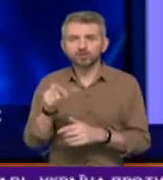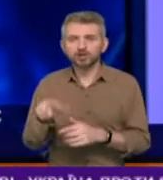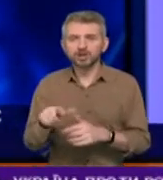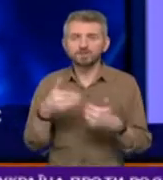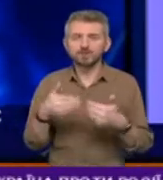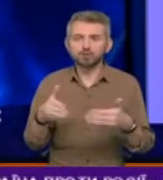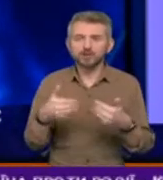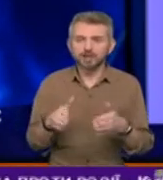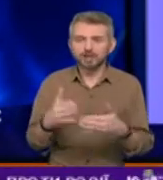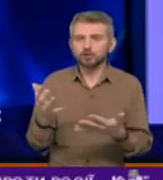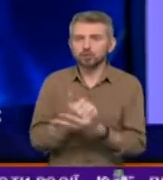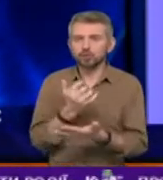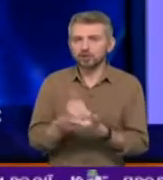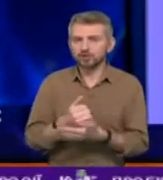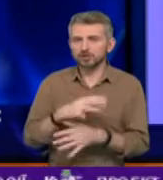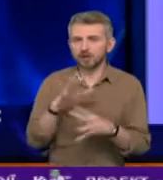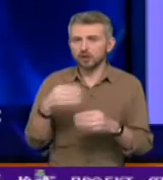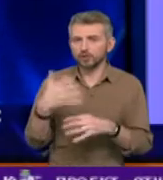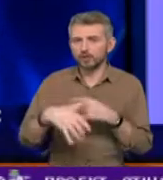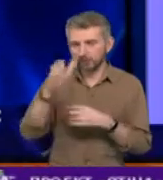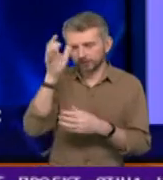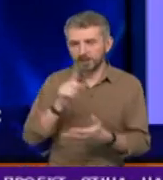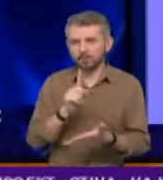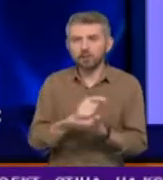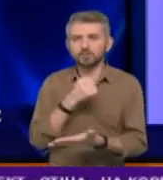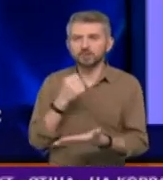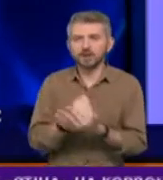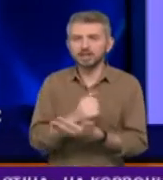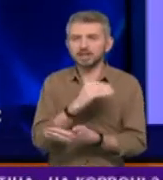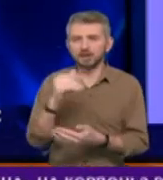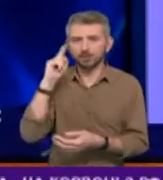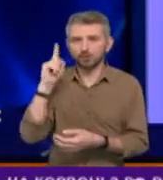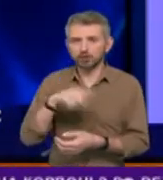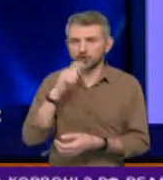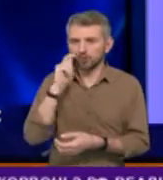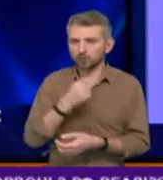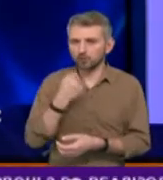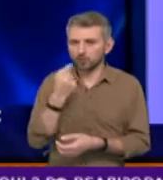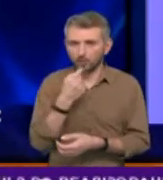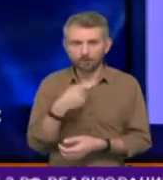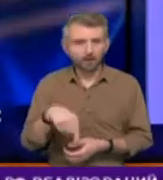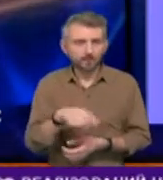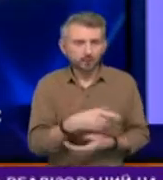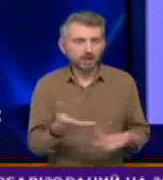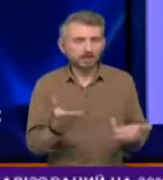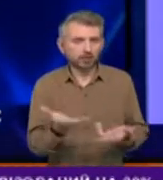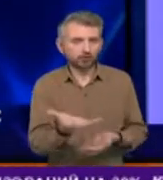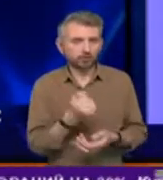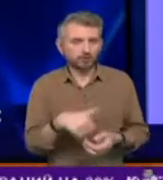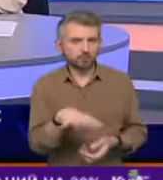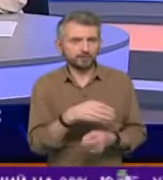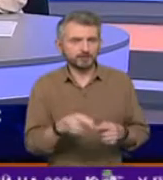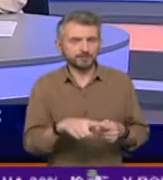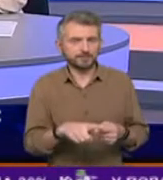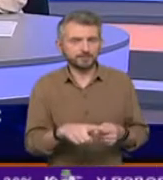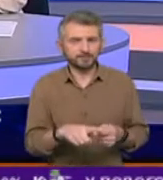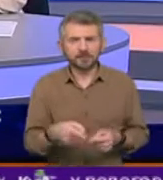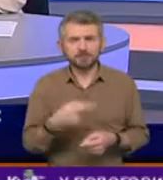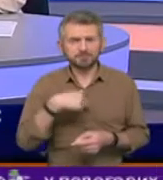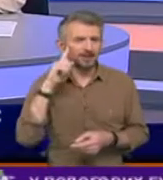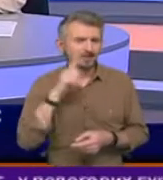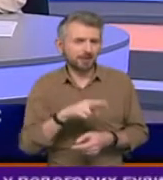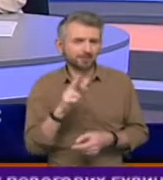останні дипломатичні досвіди. Досвіди, да? Да, ніякі скандали. То... Ну, я представник громадської... Сусіди сваряться. Знаєте, я представник громадськості, мені можна. А